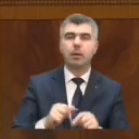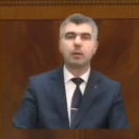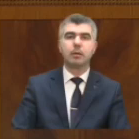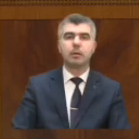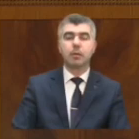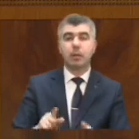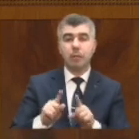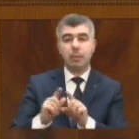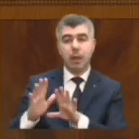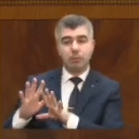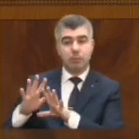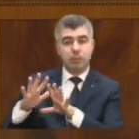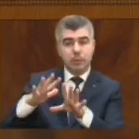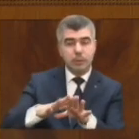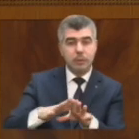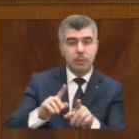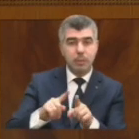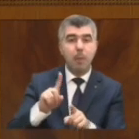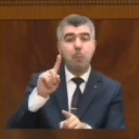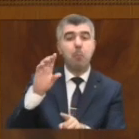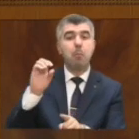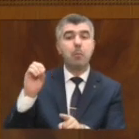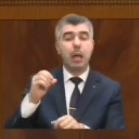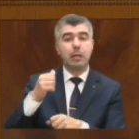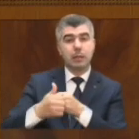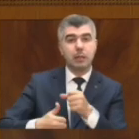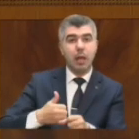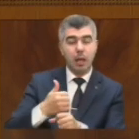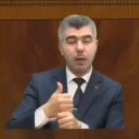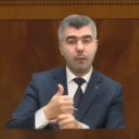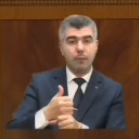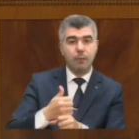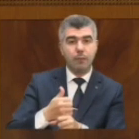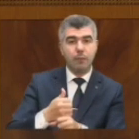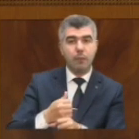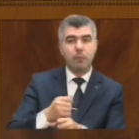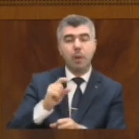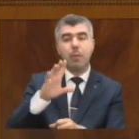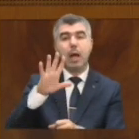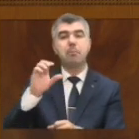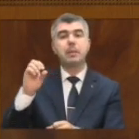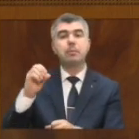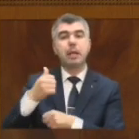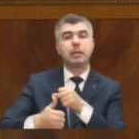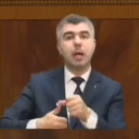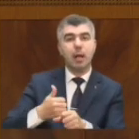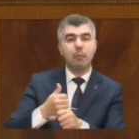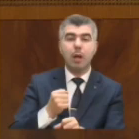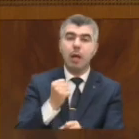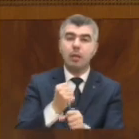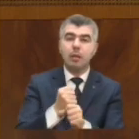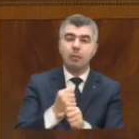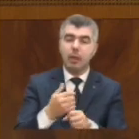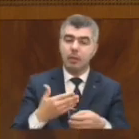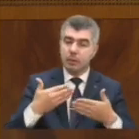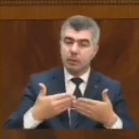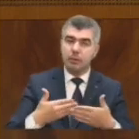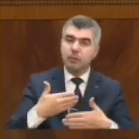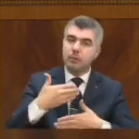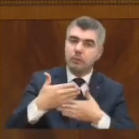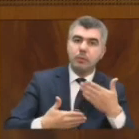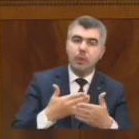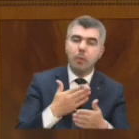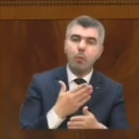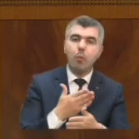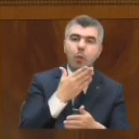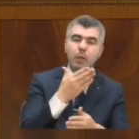الفيضانات اللي تجي كل 1000 سنه، الفيضانات المقبله تجي كل 500 سنه، اي انه خصنا نبداو نوجدوا نفوسنا لهذا التصور